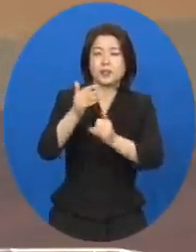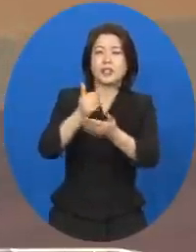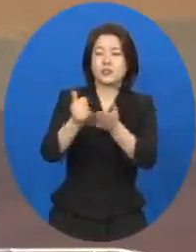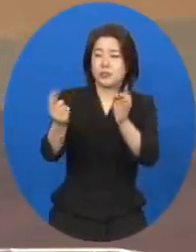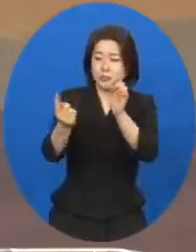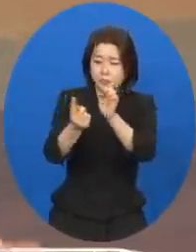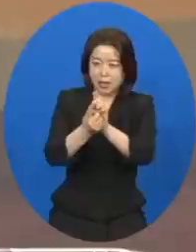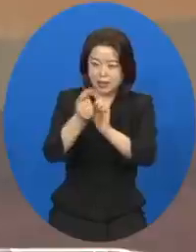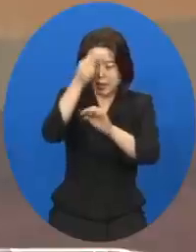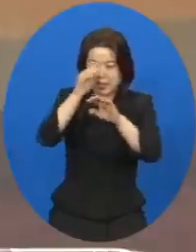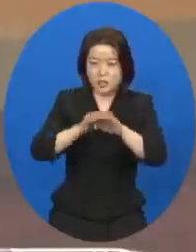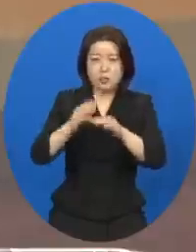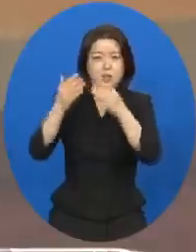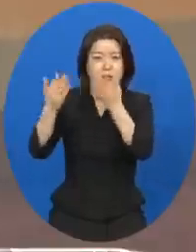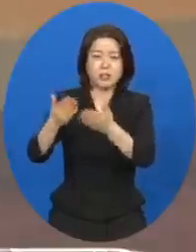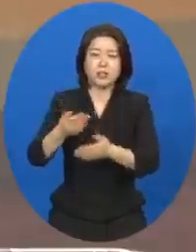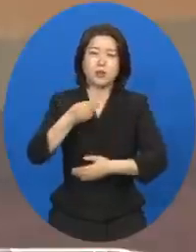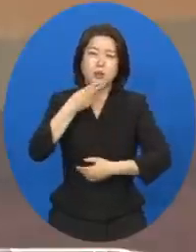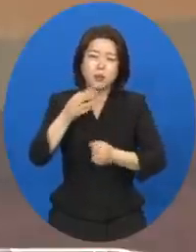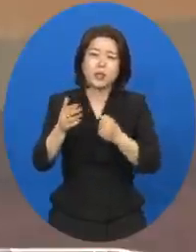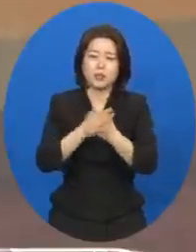때문에 그렇게 되는 거예요.